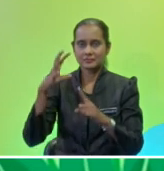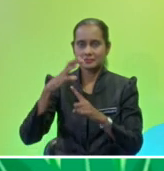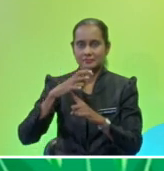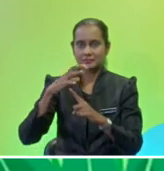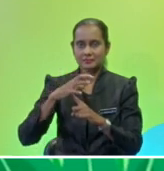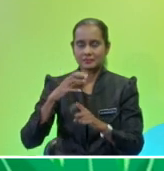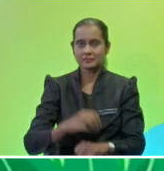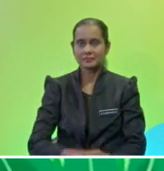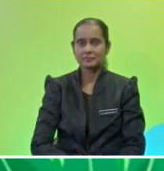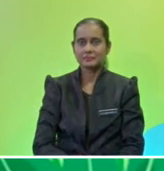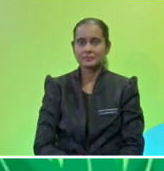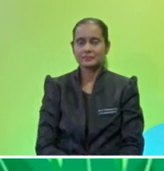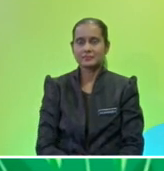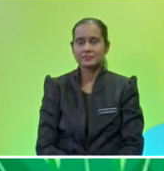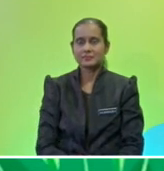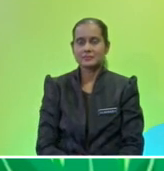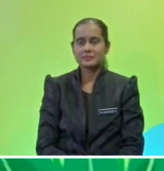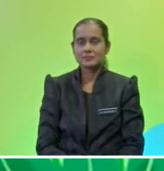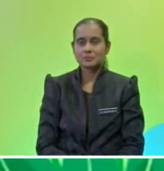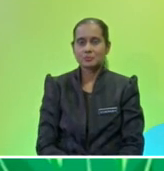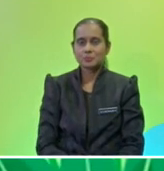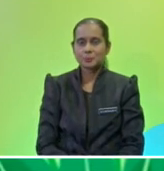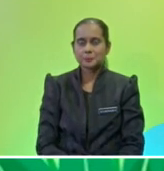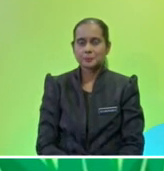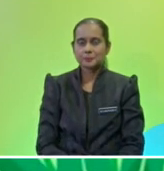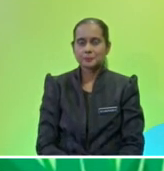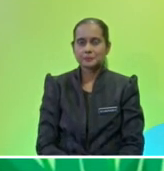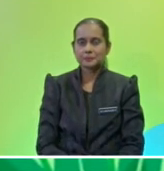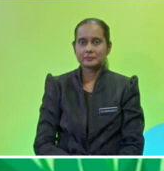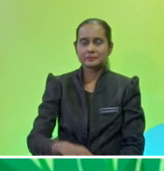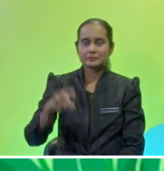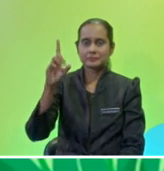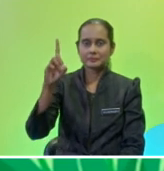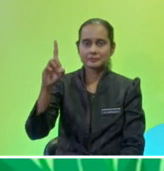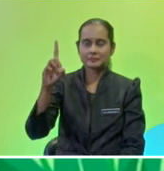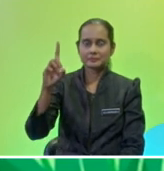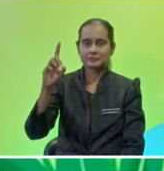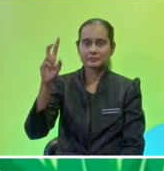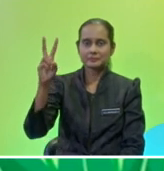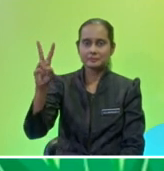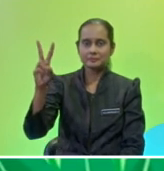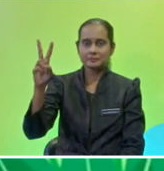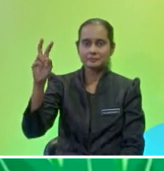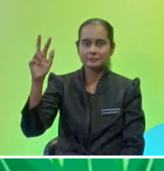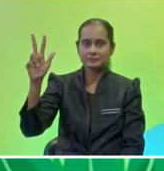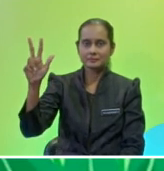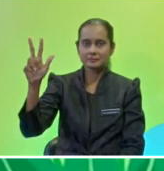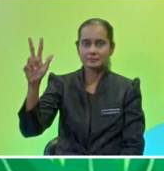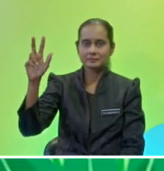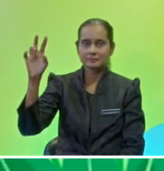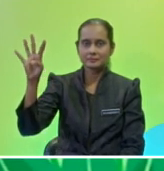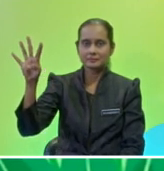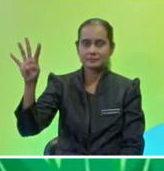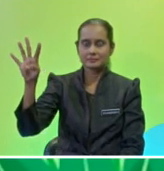kemudian dirampa ada enam lagi cendawan 1 2 3